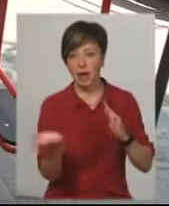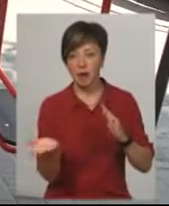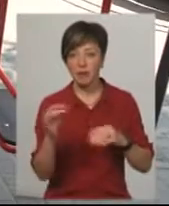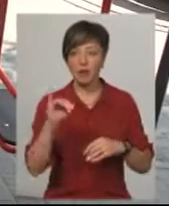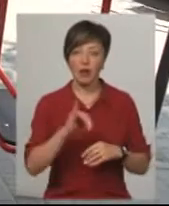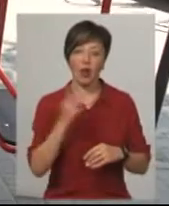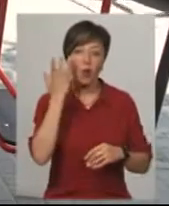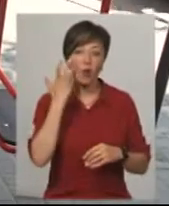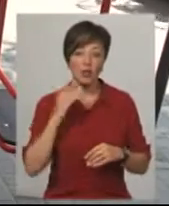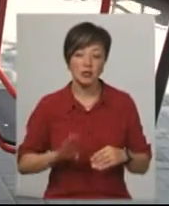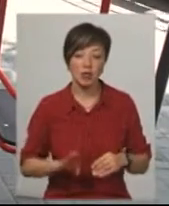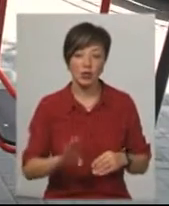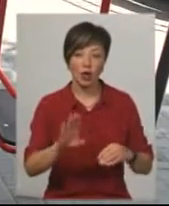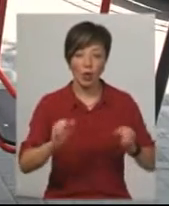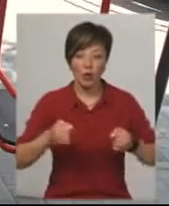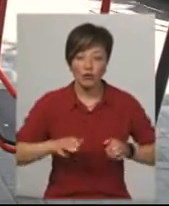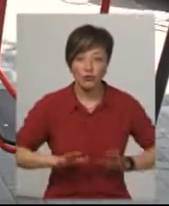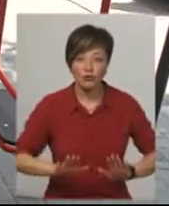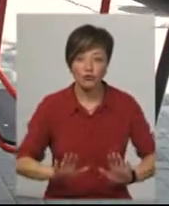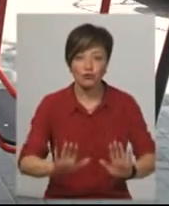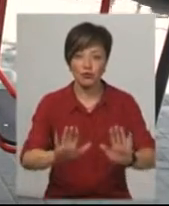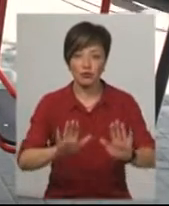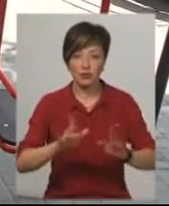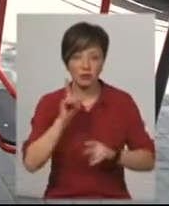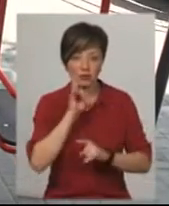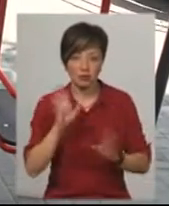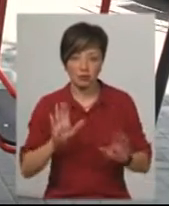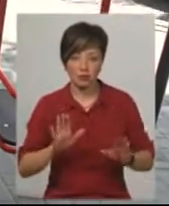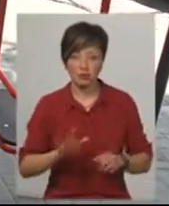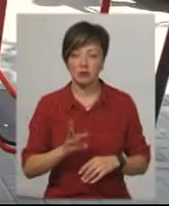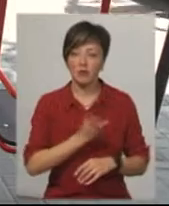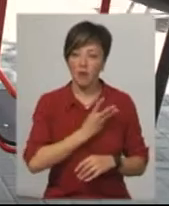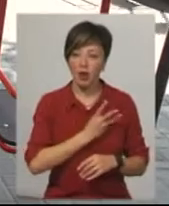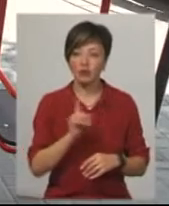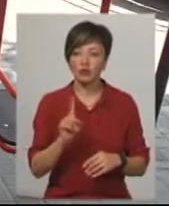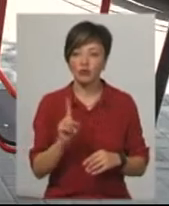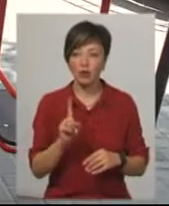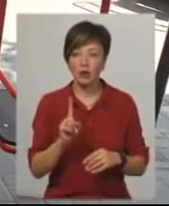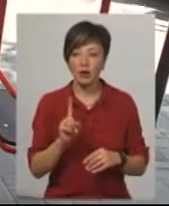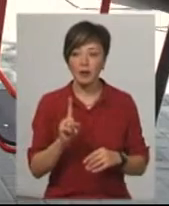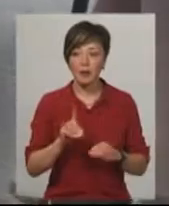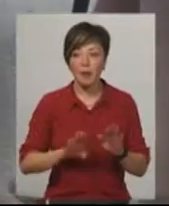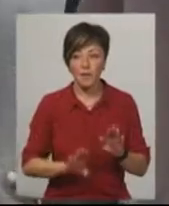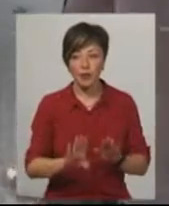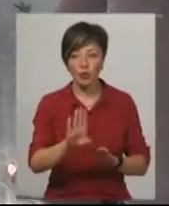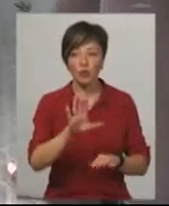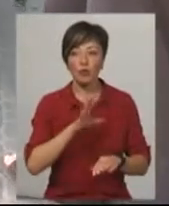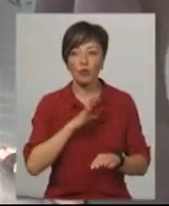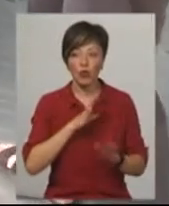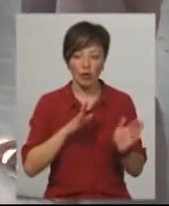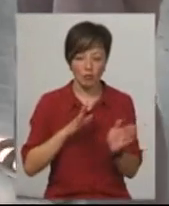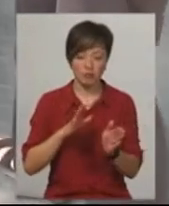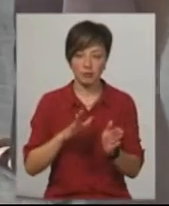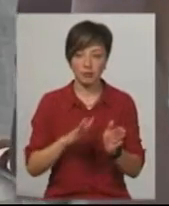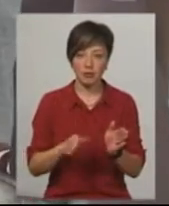і коли заїжджаєш, гойдалка вже починає рухатися. І бажано, щоб на підйомі були якісь